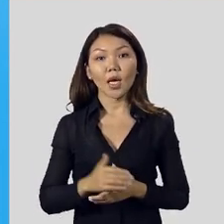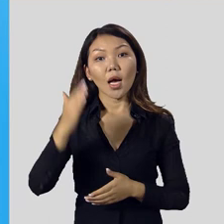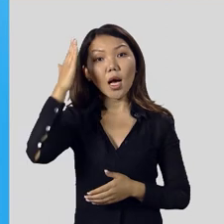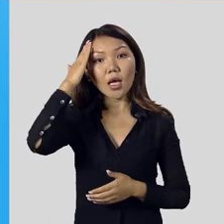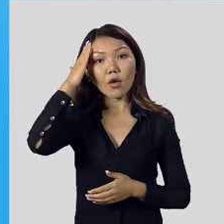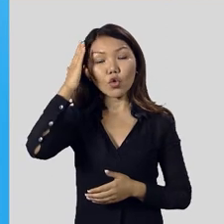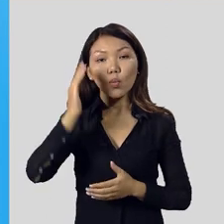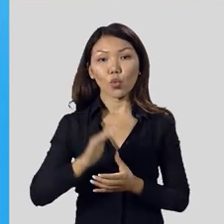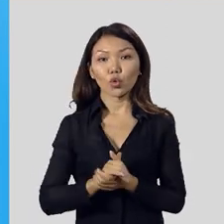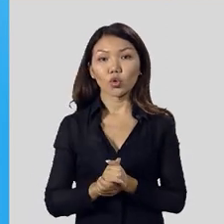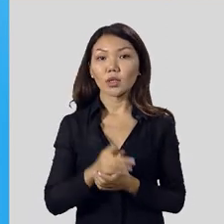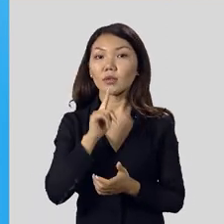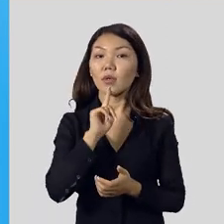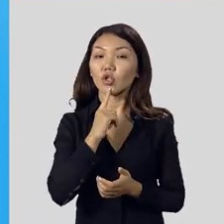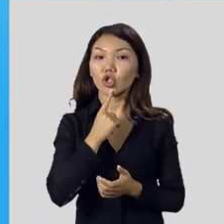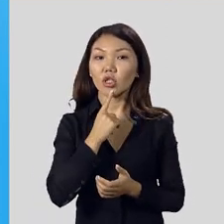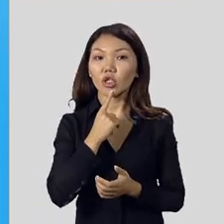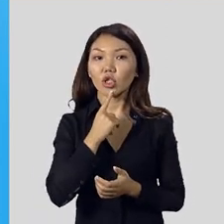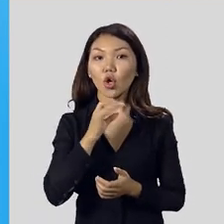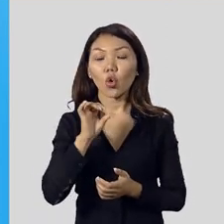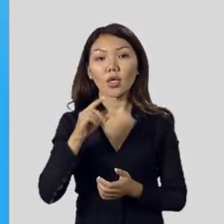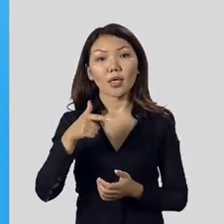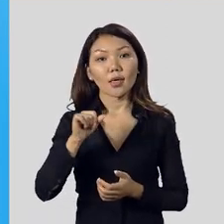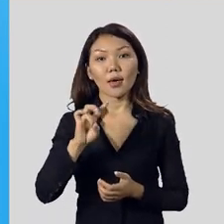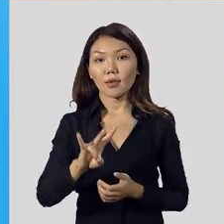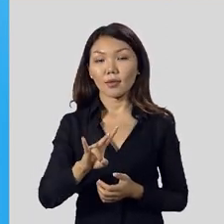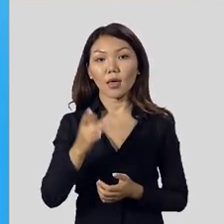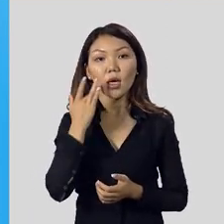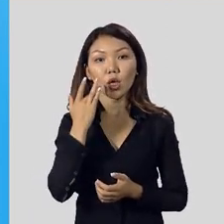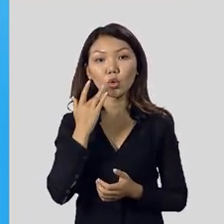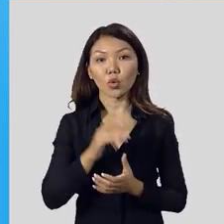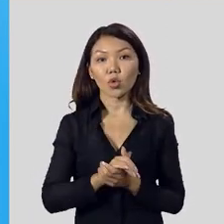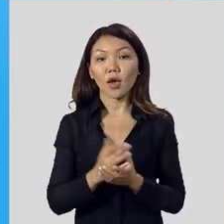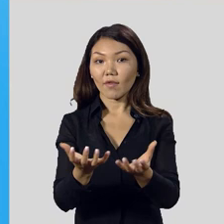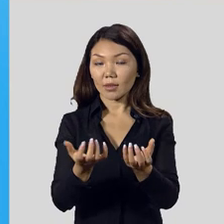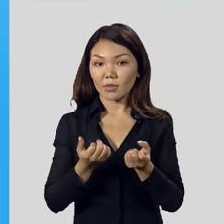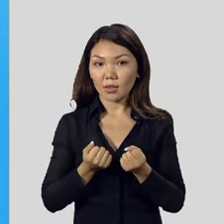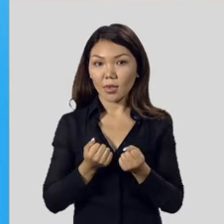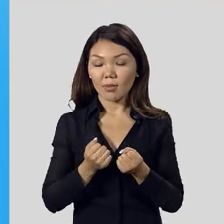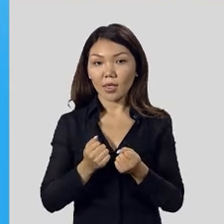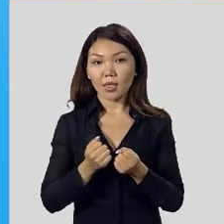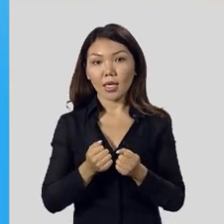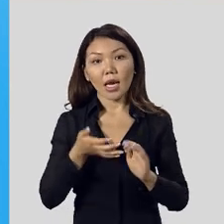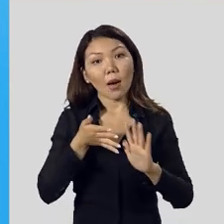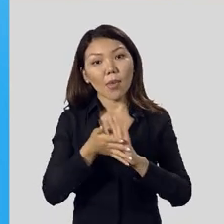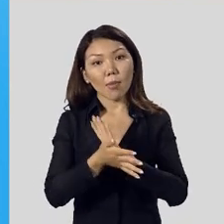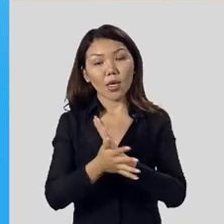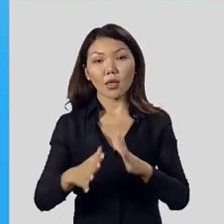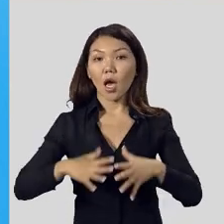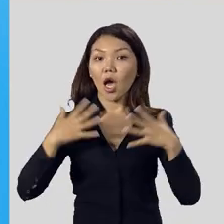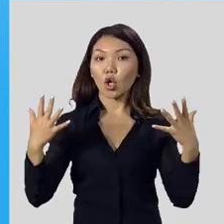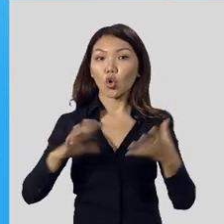Головной мозг – сложнейший орган, который воспринимает и обрабатывает огромный